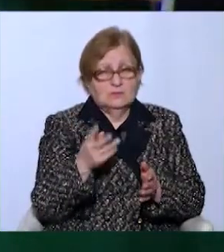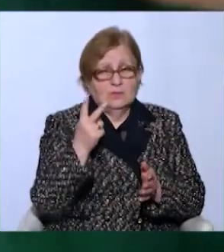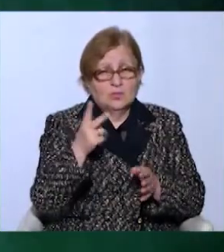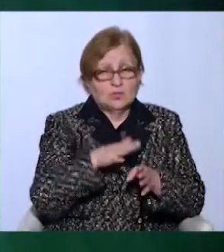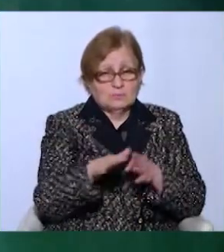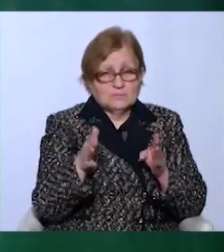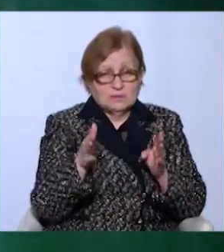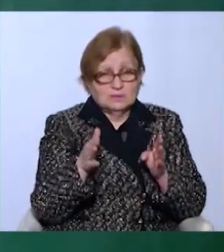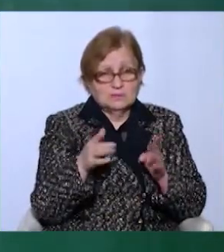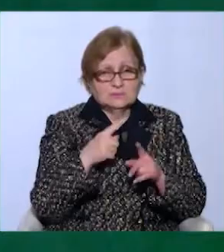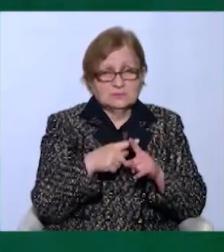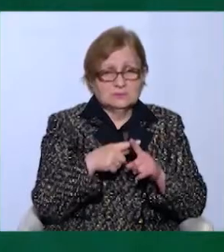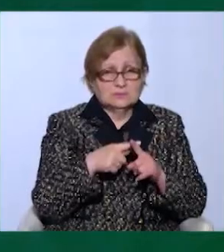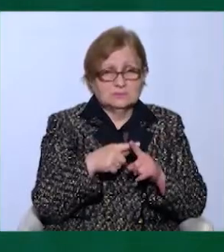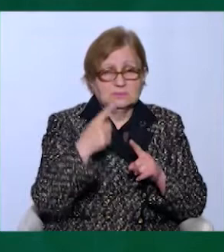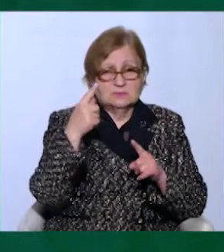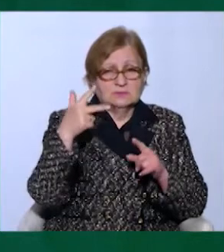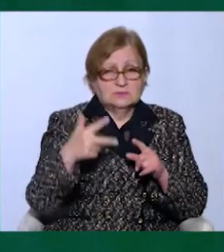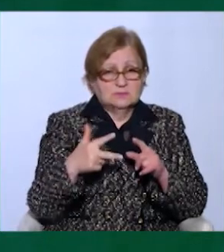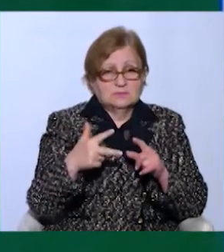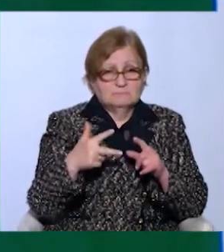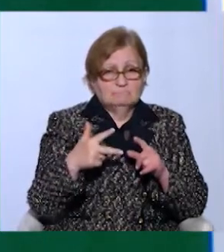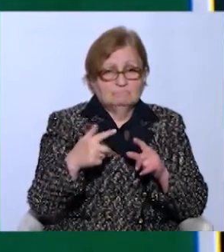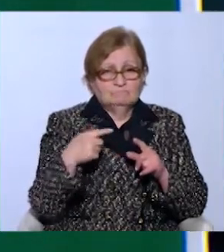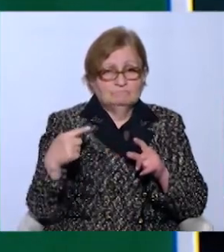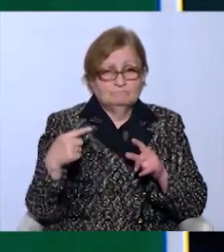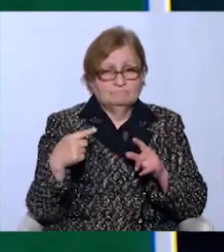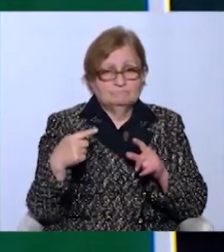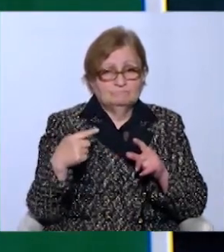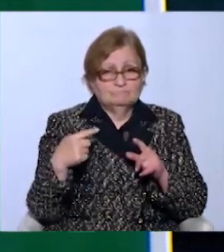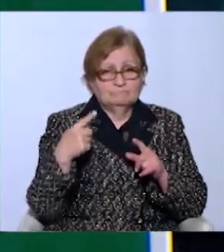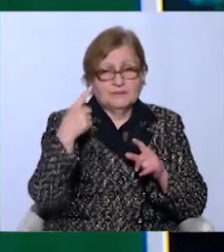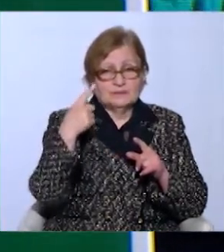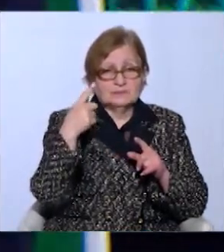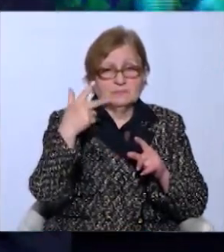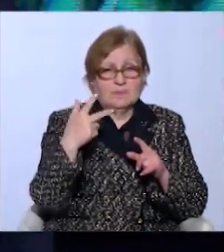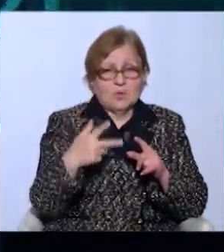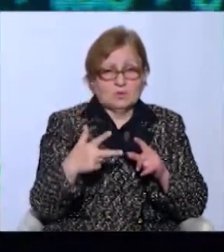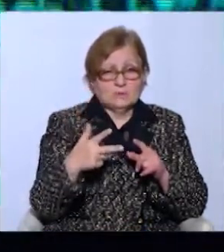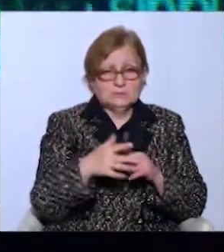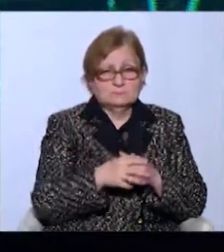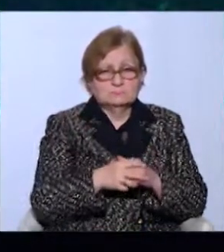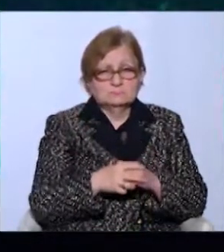2. 2 მთელს დამატებული 1 მესამედი, გამოკლებული 1 მეორედი.